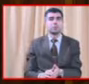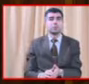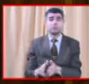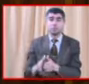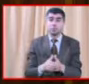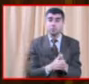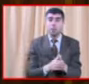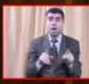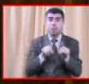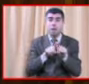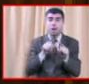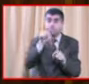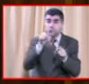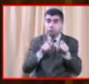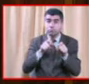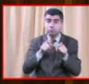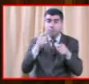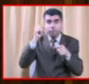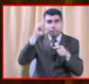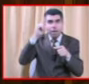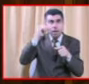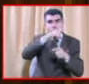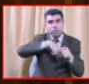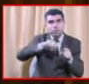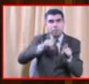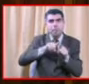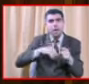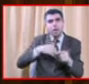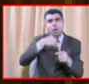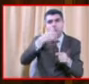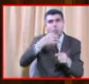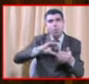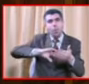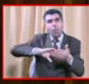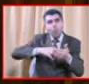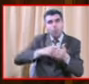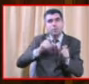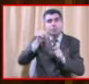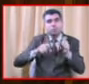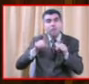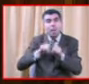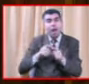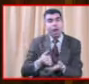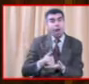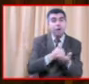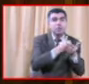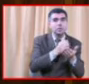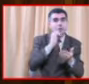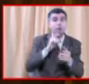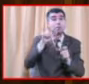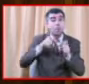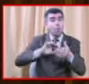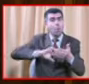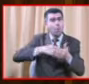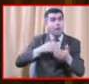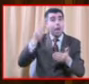وبفضل هذه التعبئة غنعطيكم تلخيص للتدخلات المهمة اللي وقعت، وخص العموم